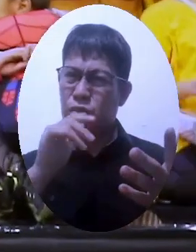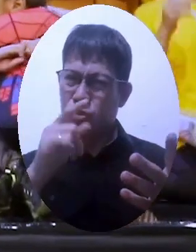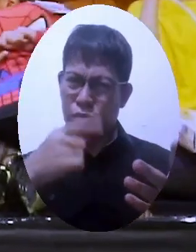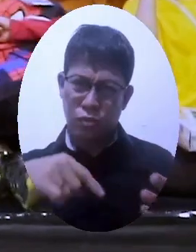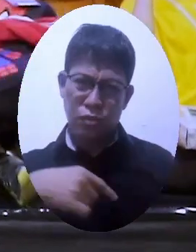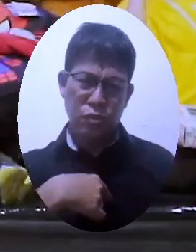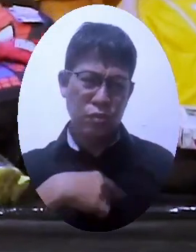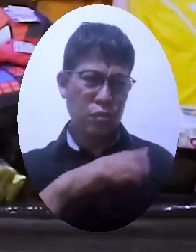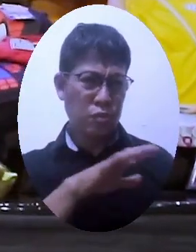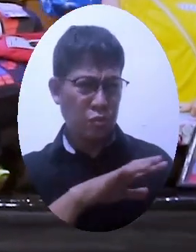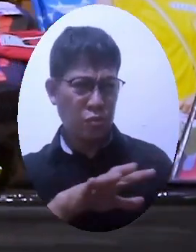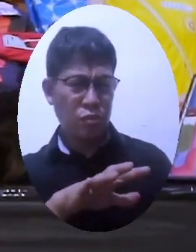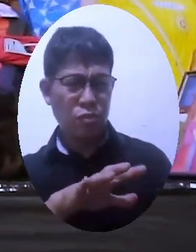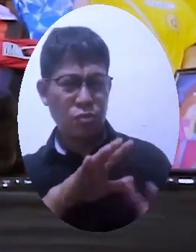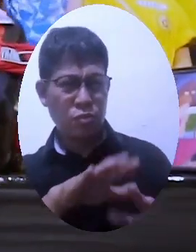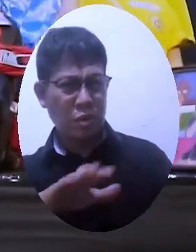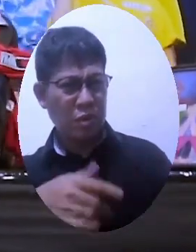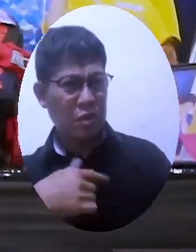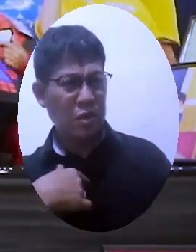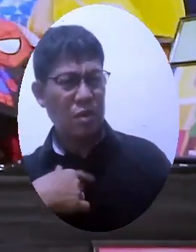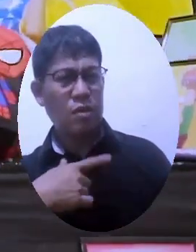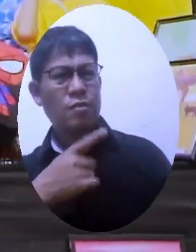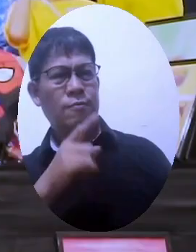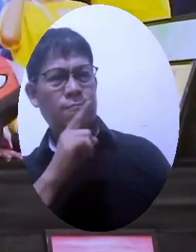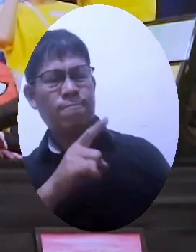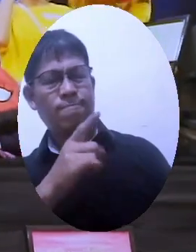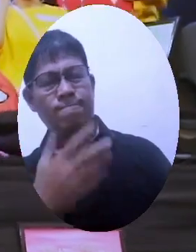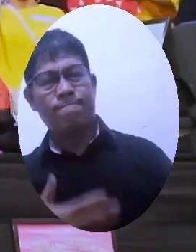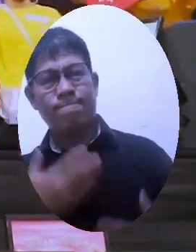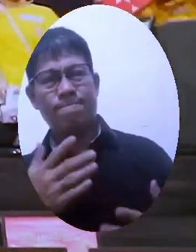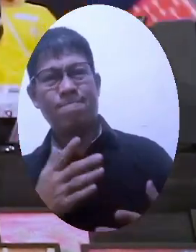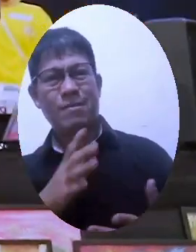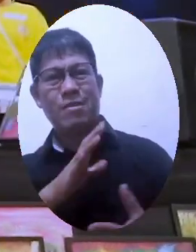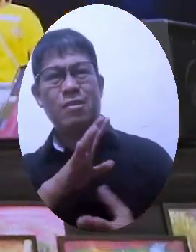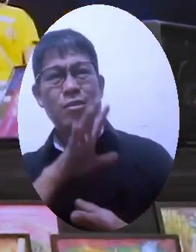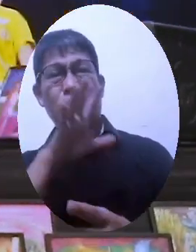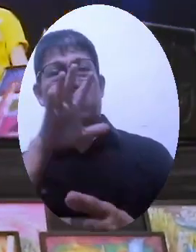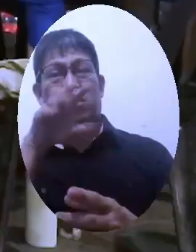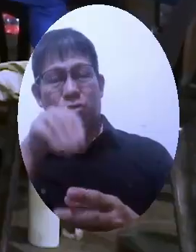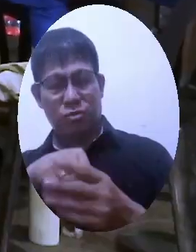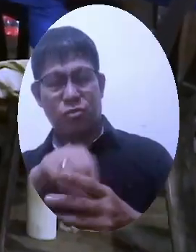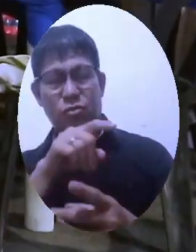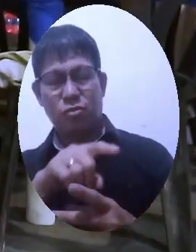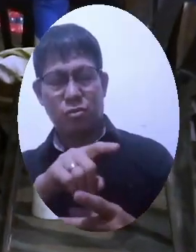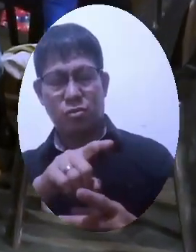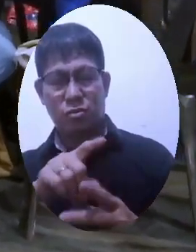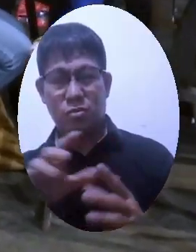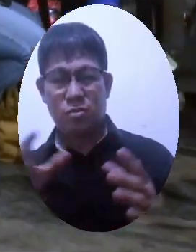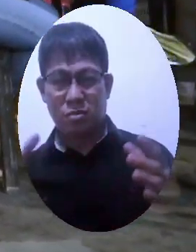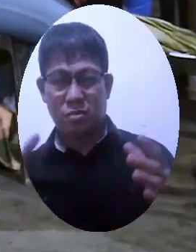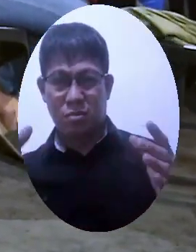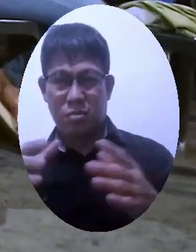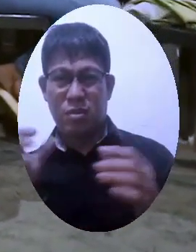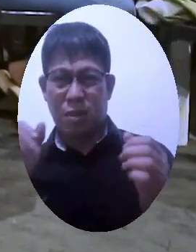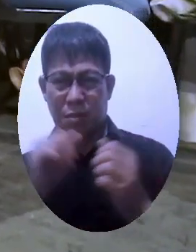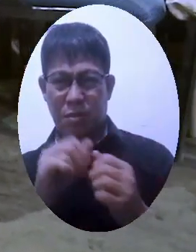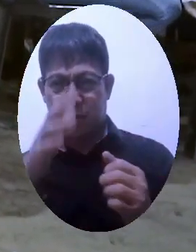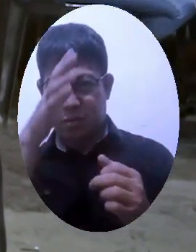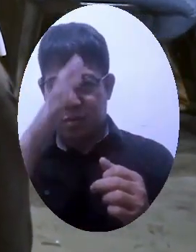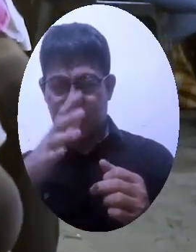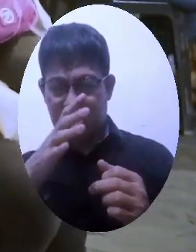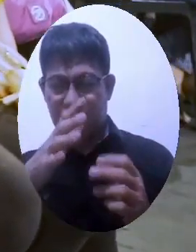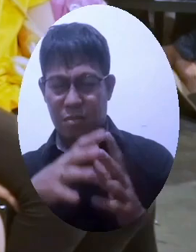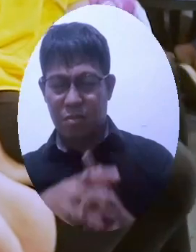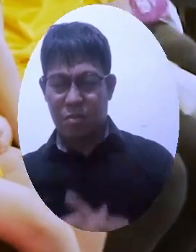Walang kabantayang kaligayan ng ating mga batang K na dumalo sa ating programa. Kasama na rin ang kanilang